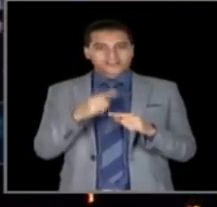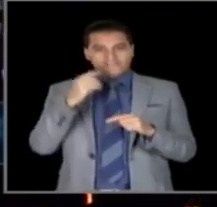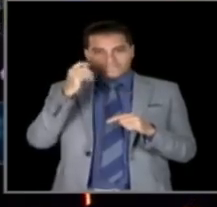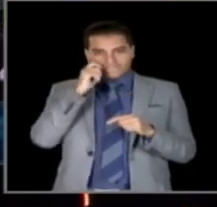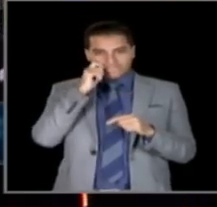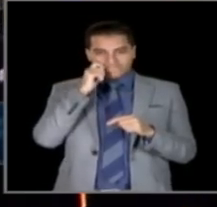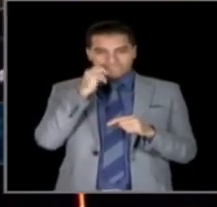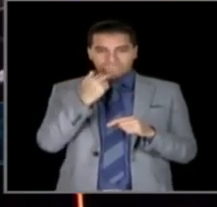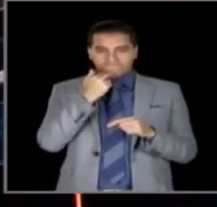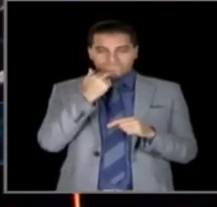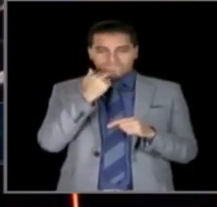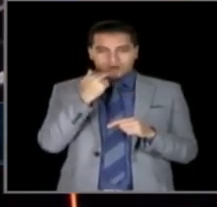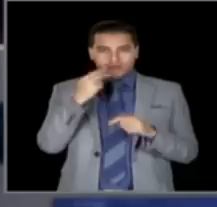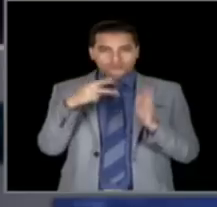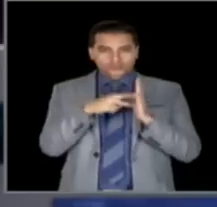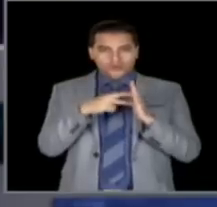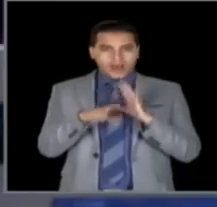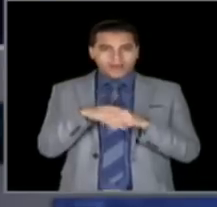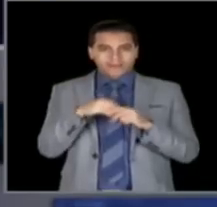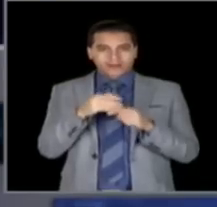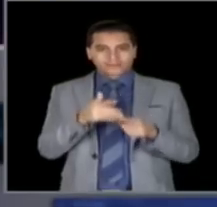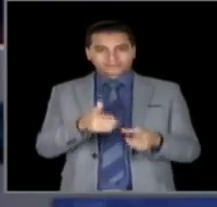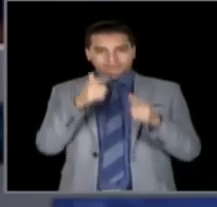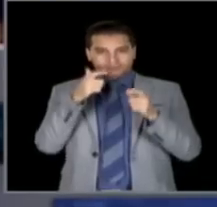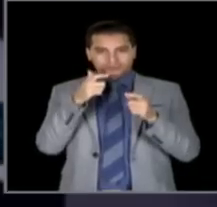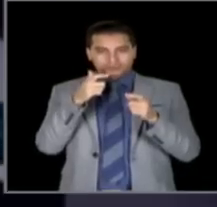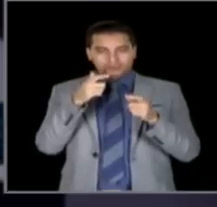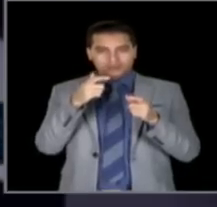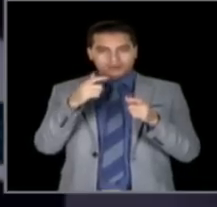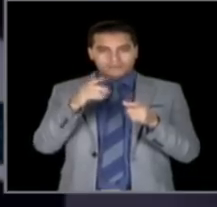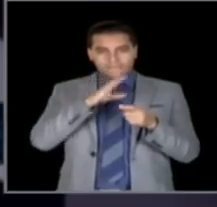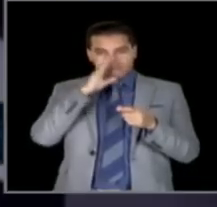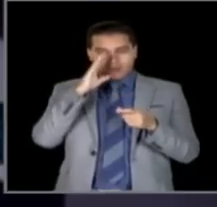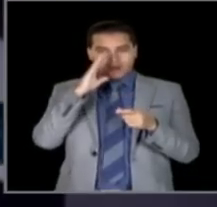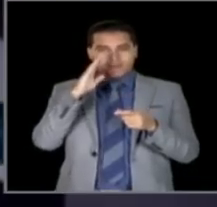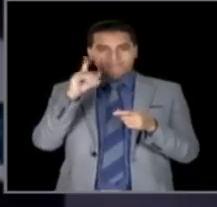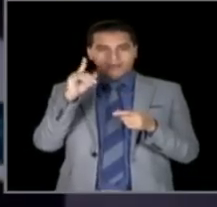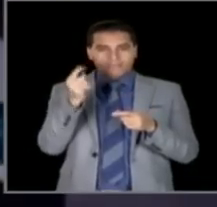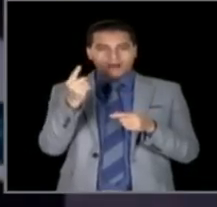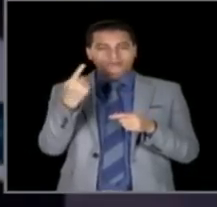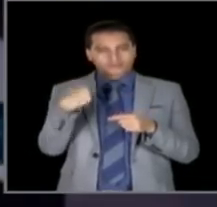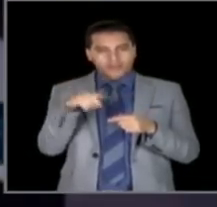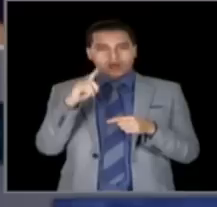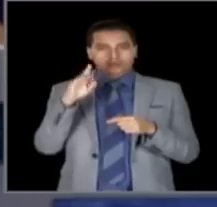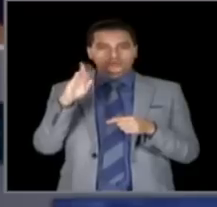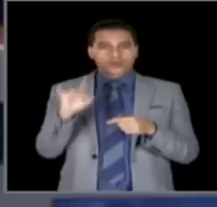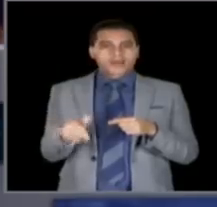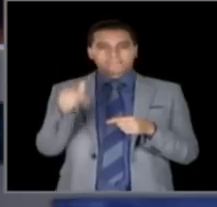السوري الذي قتل الجنرال كليبر؟ سليمان الحلبي. صح. ما عاصمة دولة كرواتيا؟